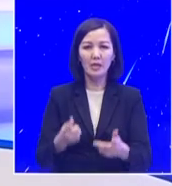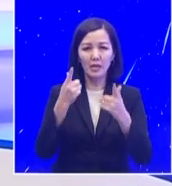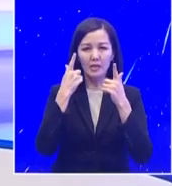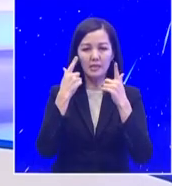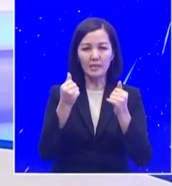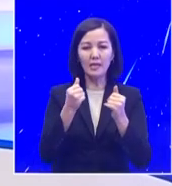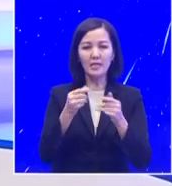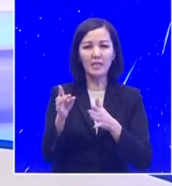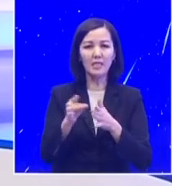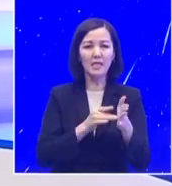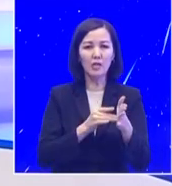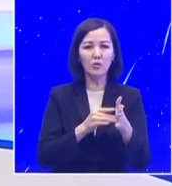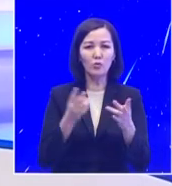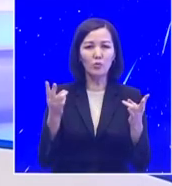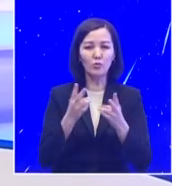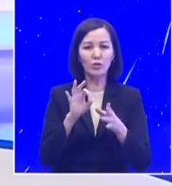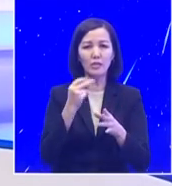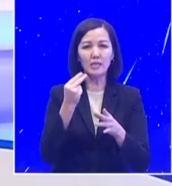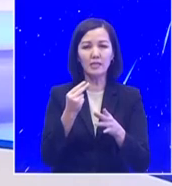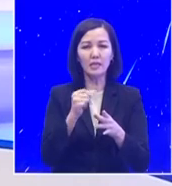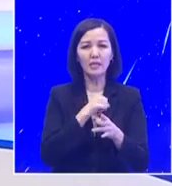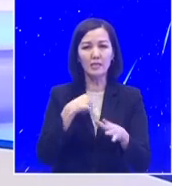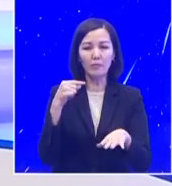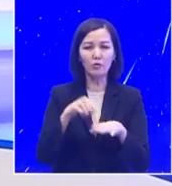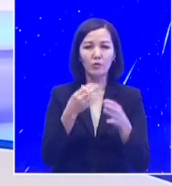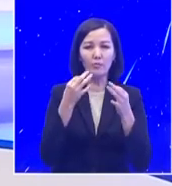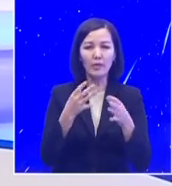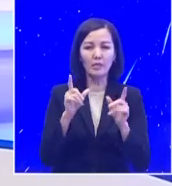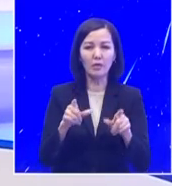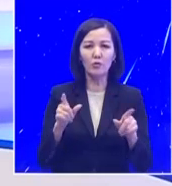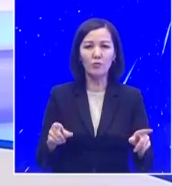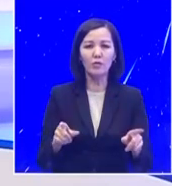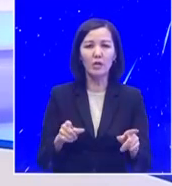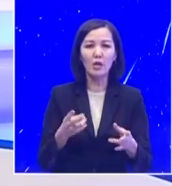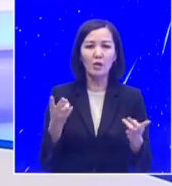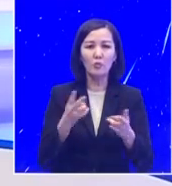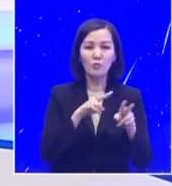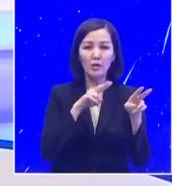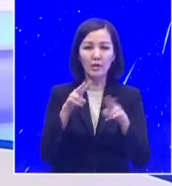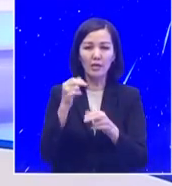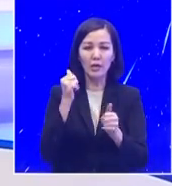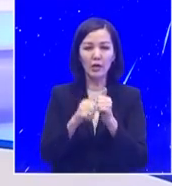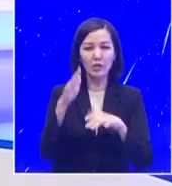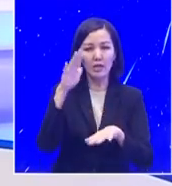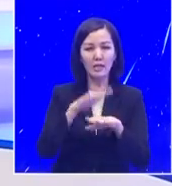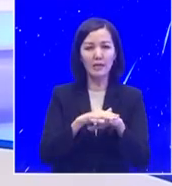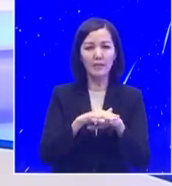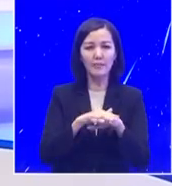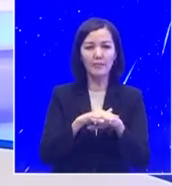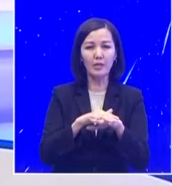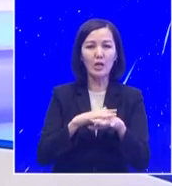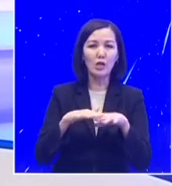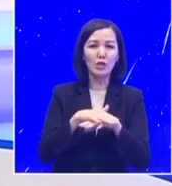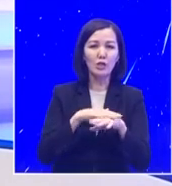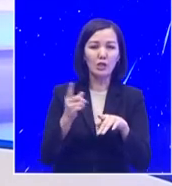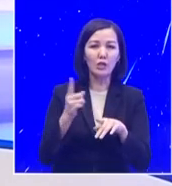Знать и своевременно реагировать на социальное самочувствие простых людей, держать руку на пульсе города должен каждый аким. От градоначальника